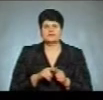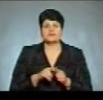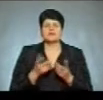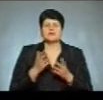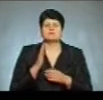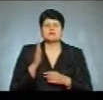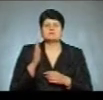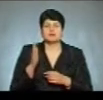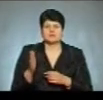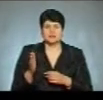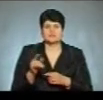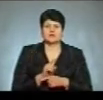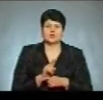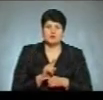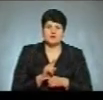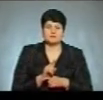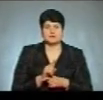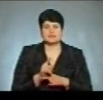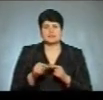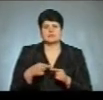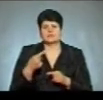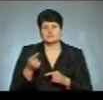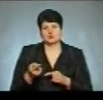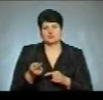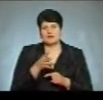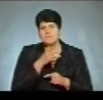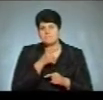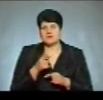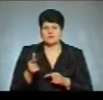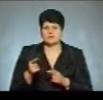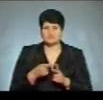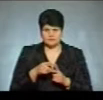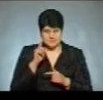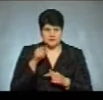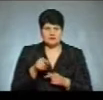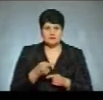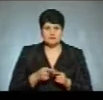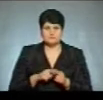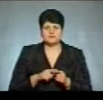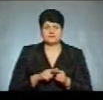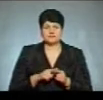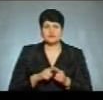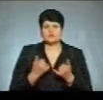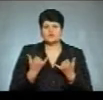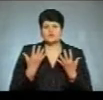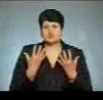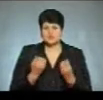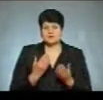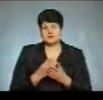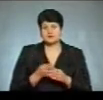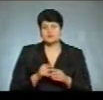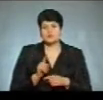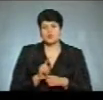перспективи, норми з наступного періоду? Чи відомо про це? Ну, я на сьогоднішній день діє така